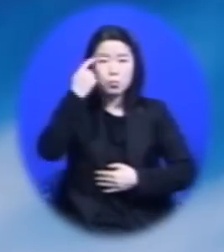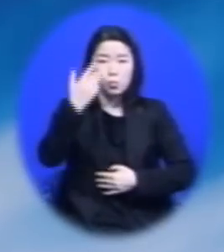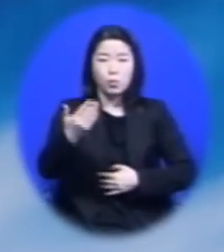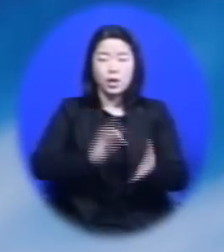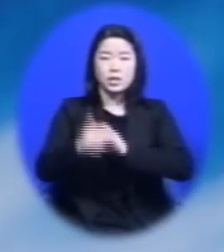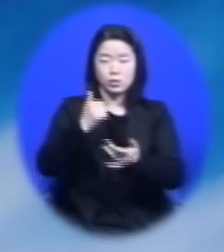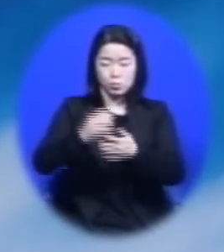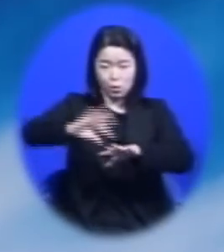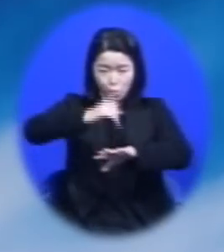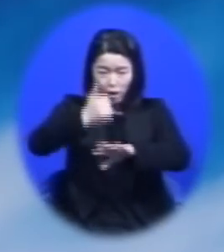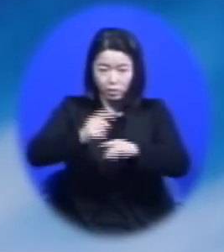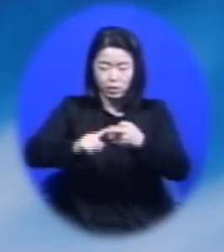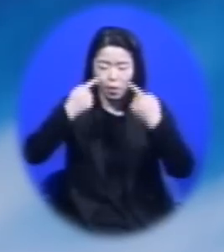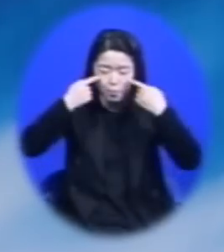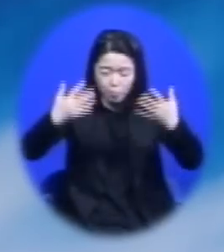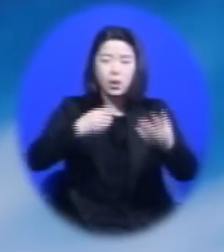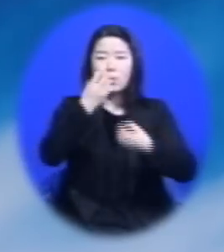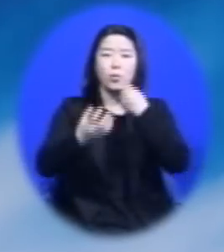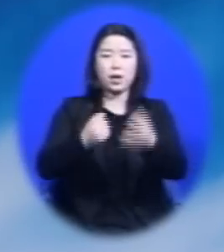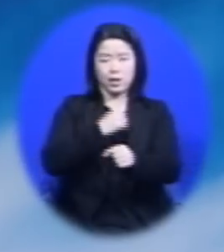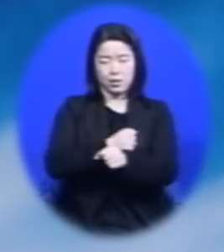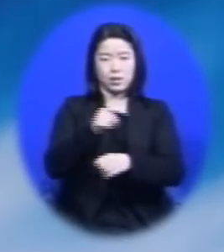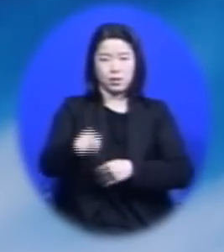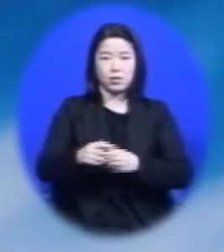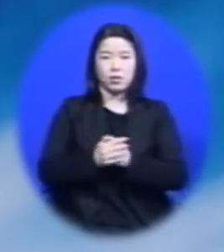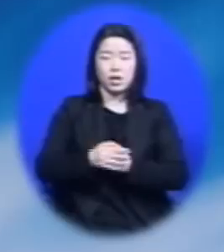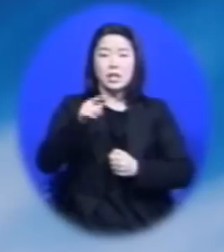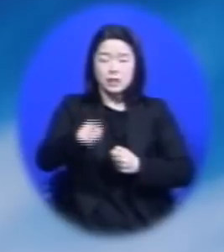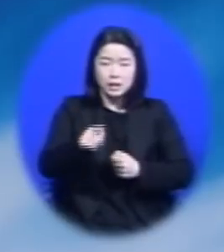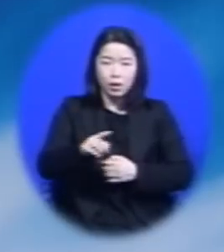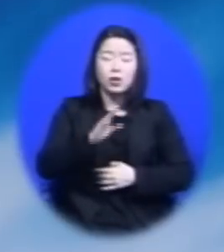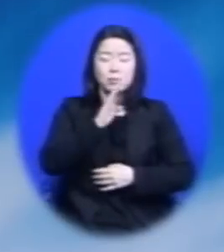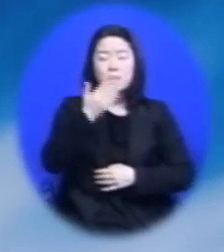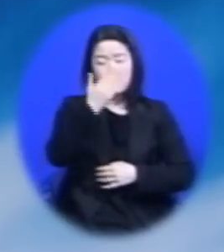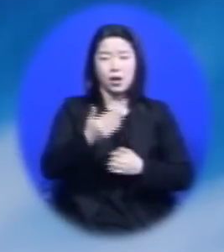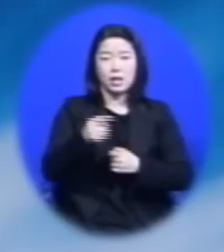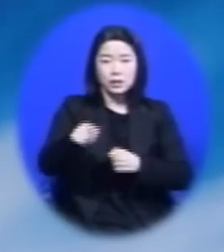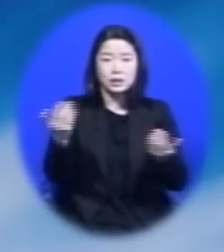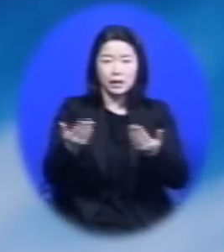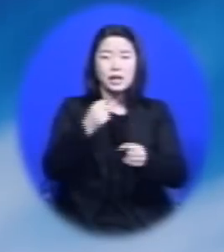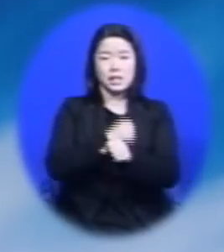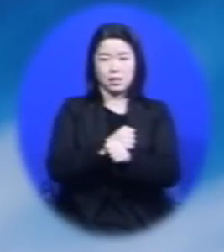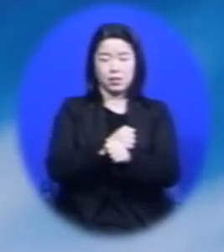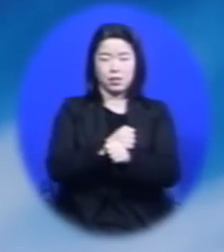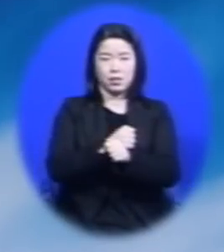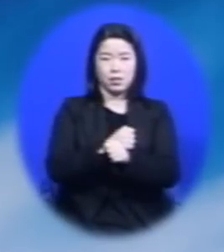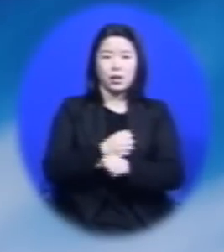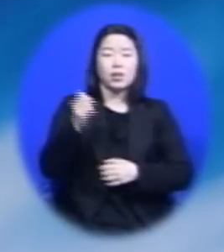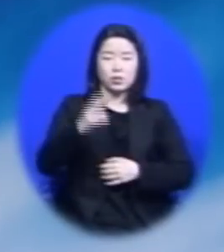예수님이 왕이신 것을 분명하게 고백하는 거 그러기만 하면 됩니다 우리는 할 일이 그거밖에 없어요